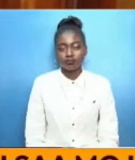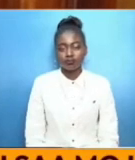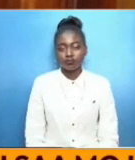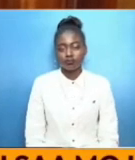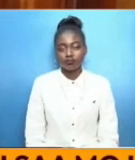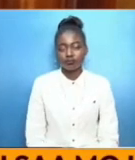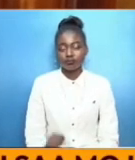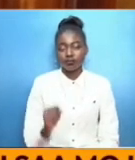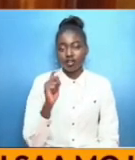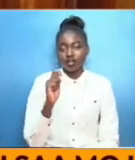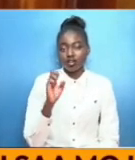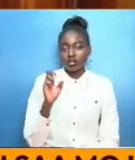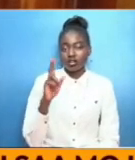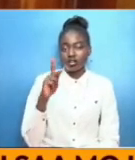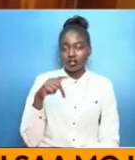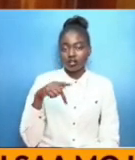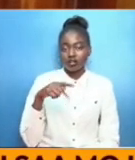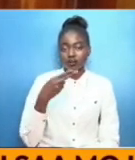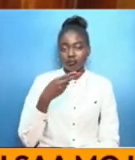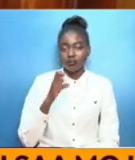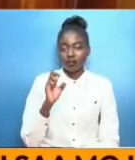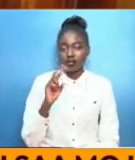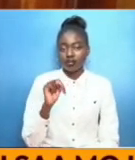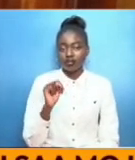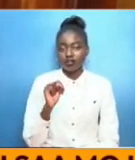Stephen Led,